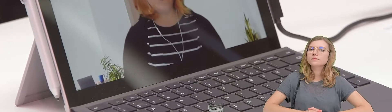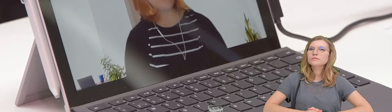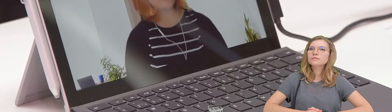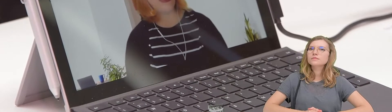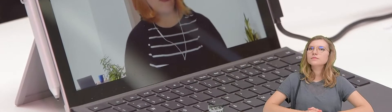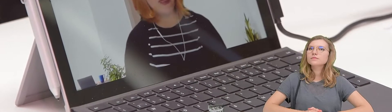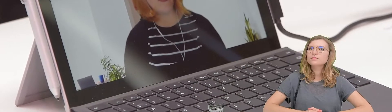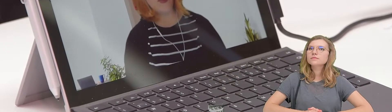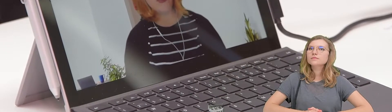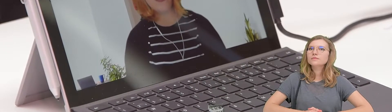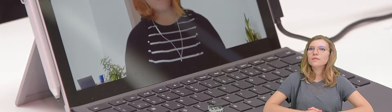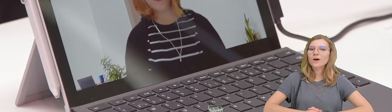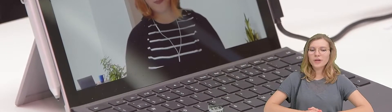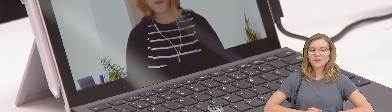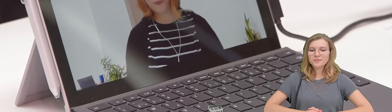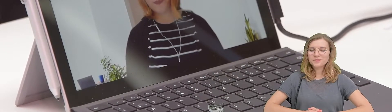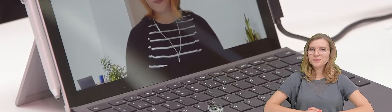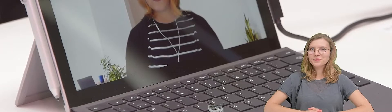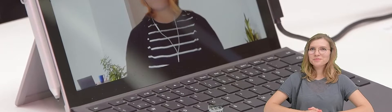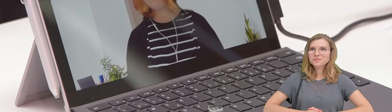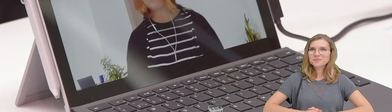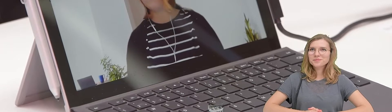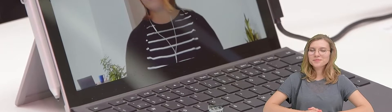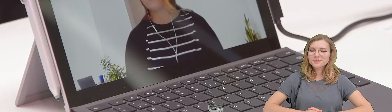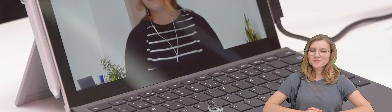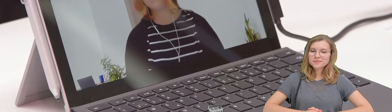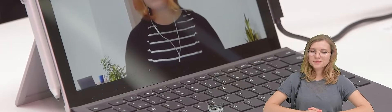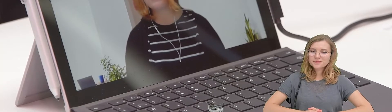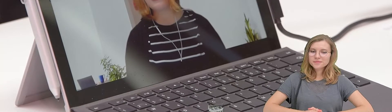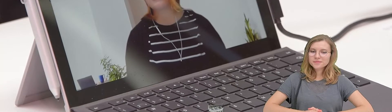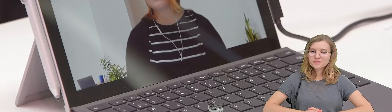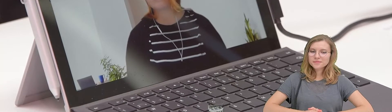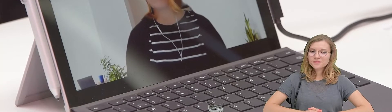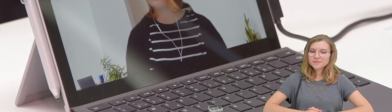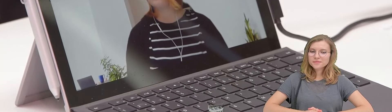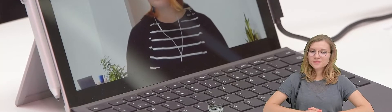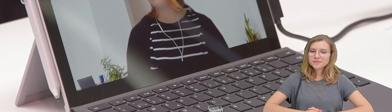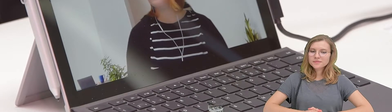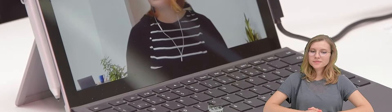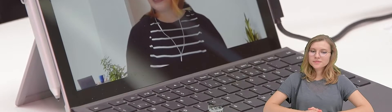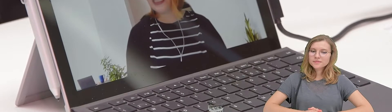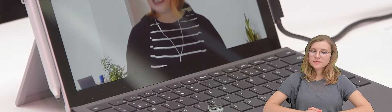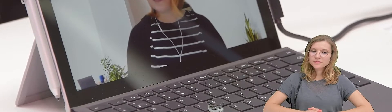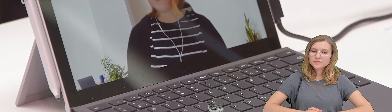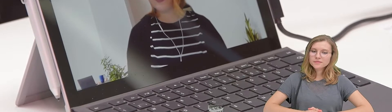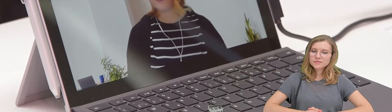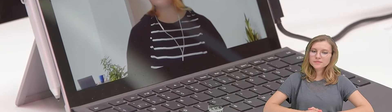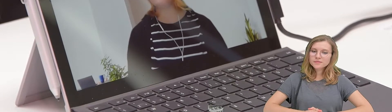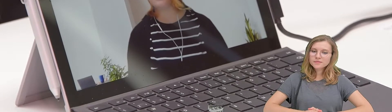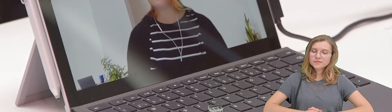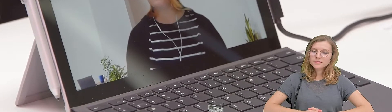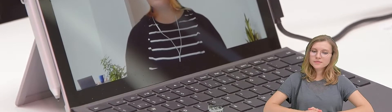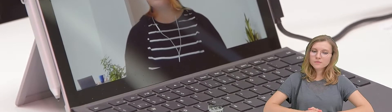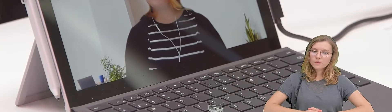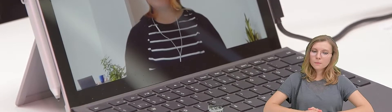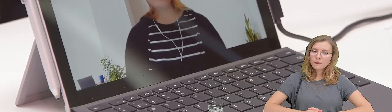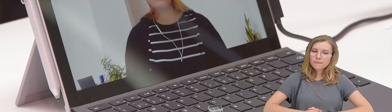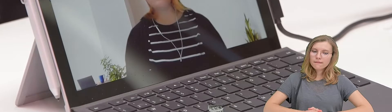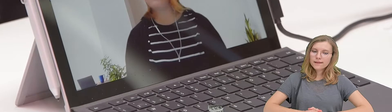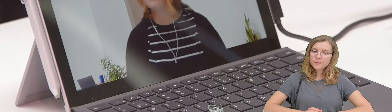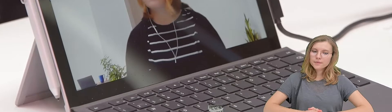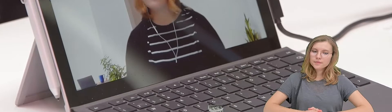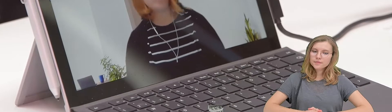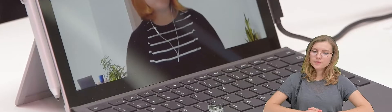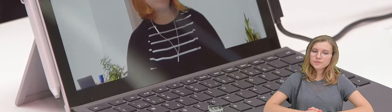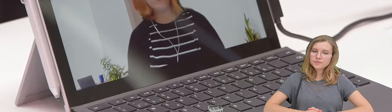mit Emojis arbeiten möchte. Oh ja. Dazu muss ich sagen, dass es auch ganz viele Kritiker gibt, ne, die sagen,